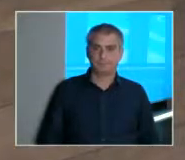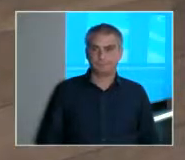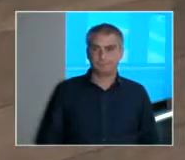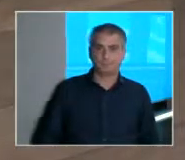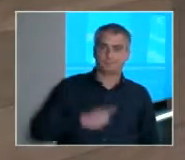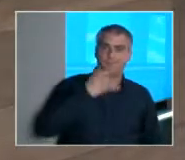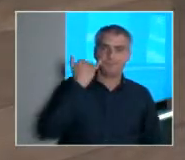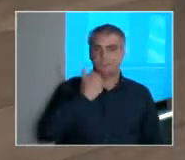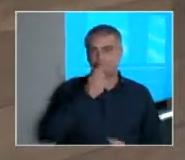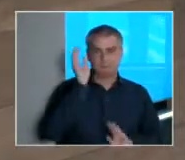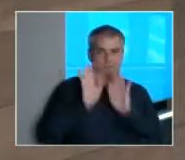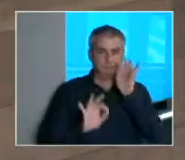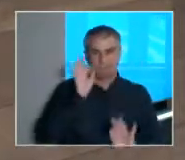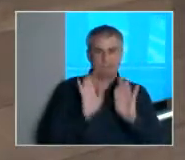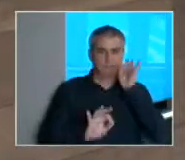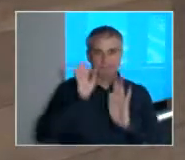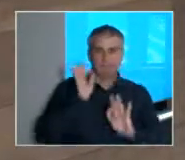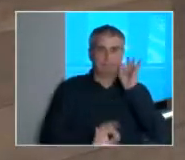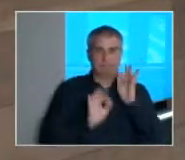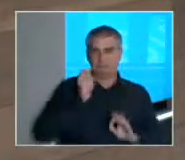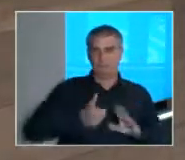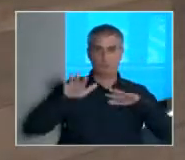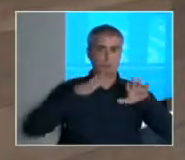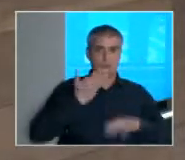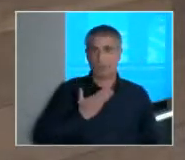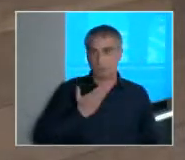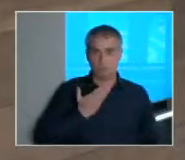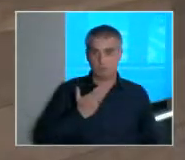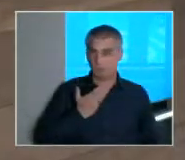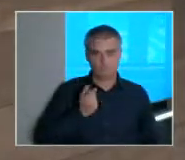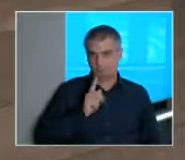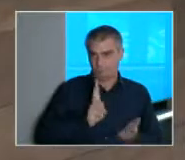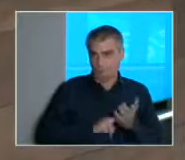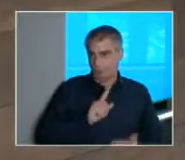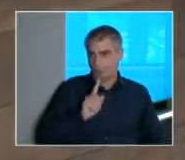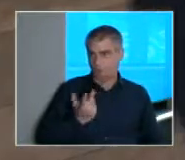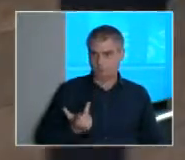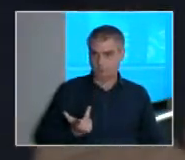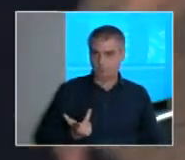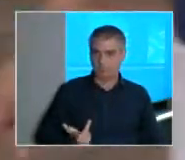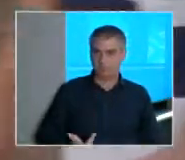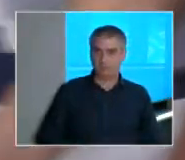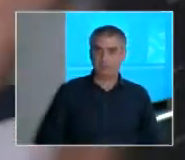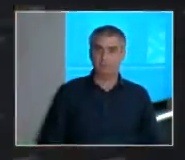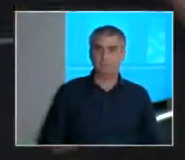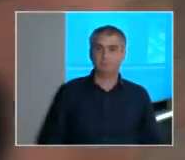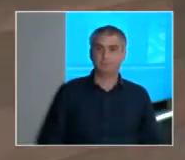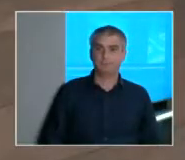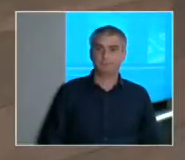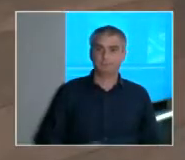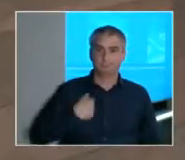חושבת שהוא כל הזמן משמיץ ומשמיץ ומשמיץ את ראש הממשלה שלא בצדק. אני